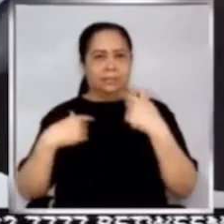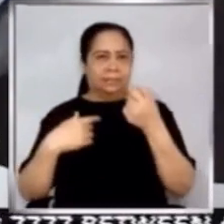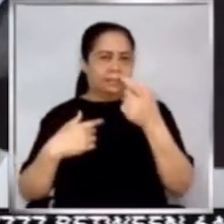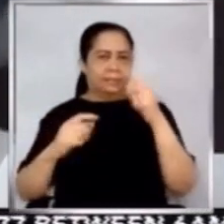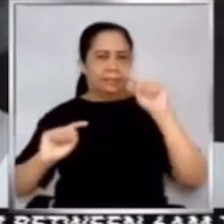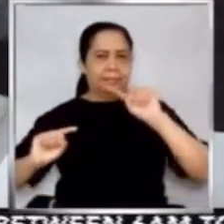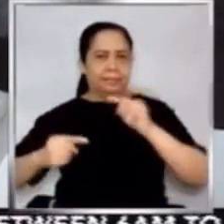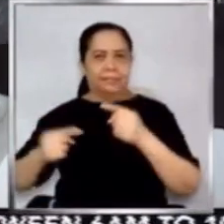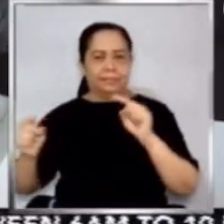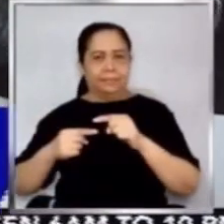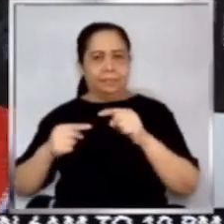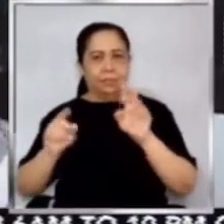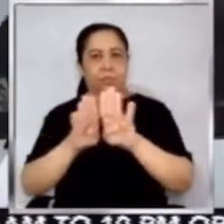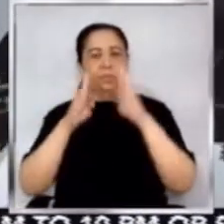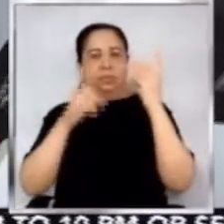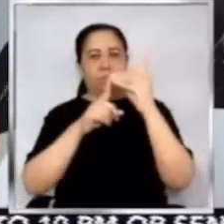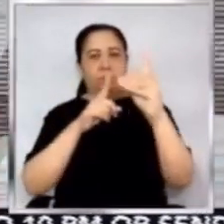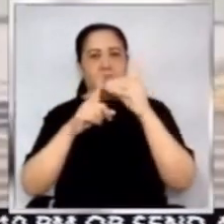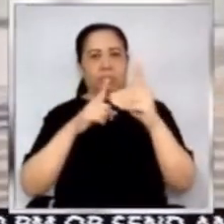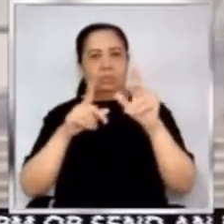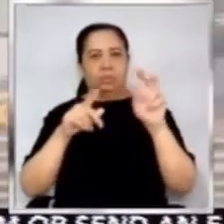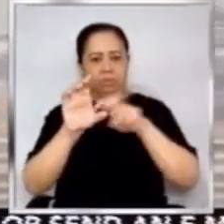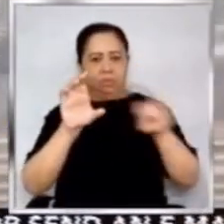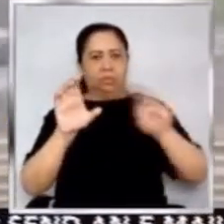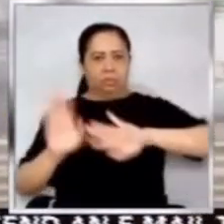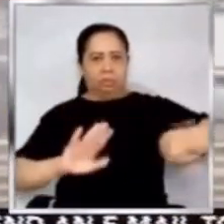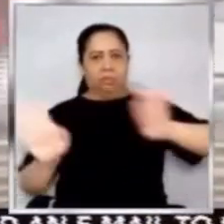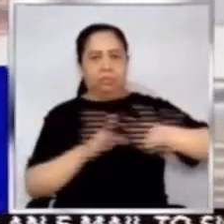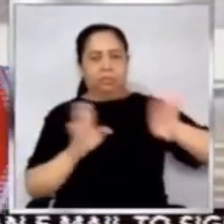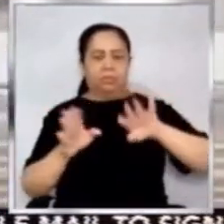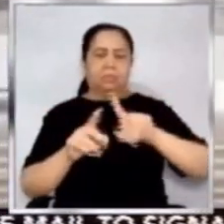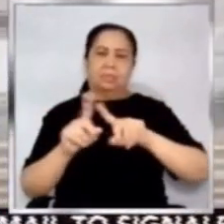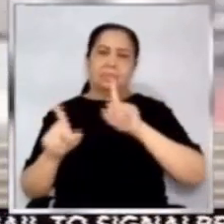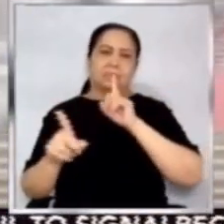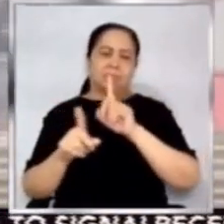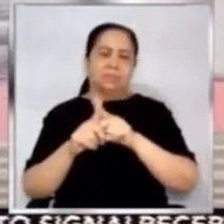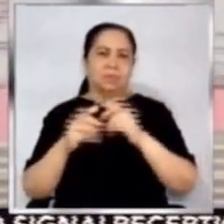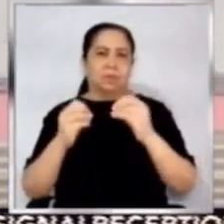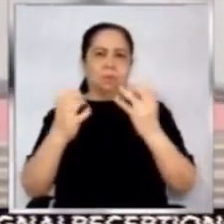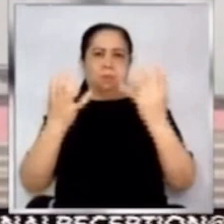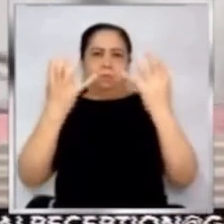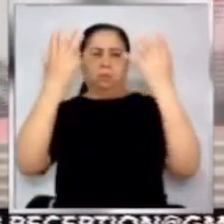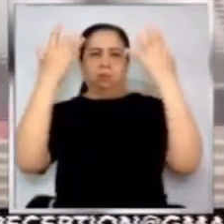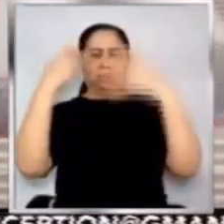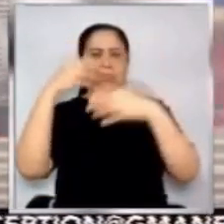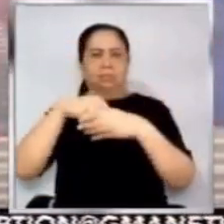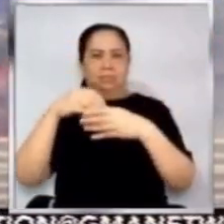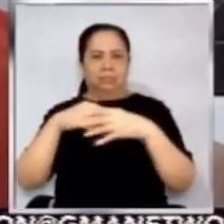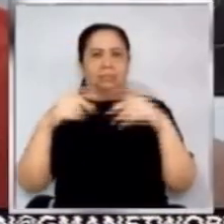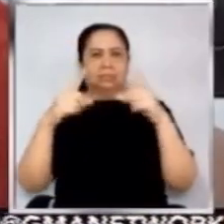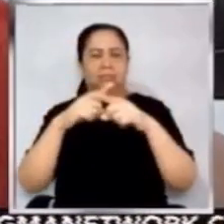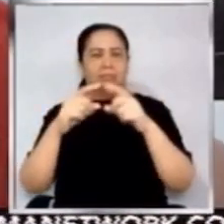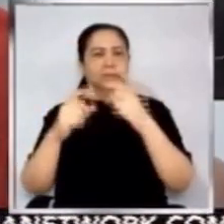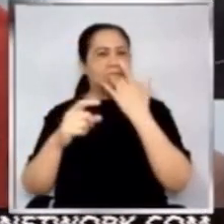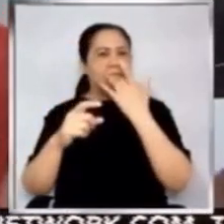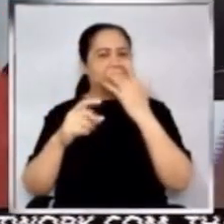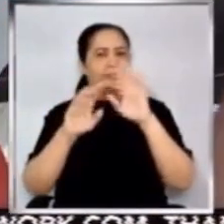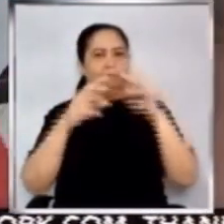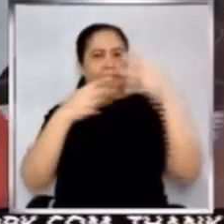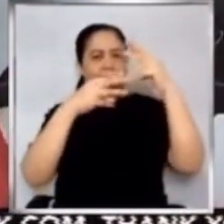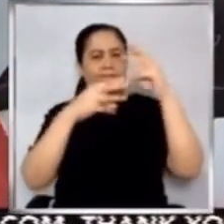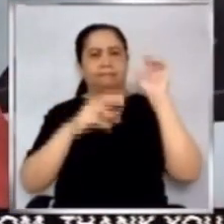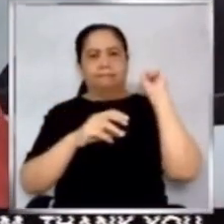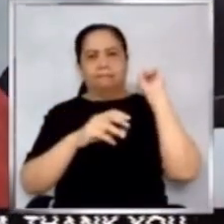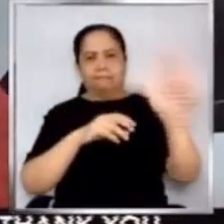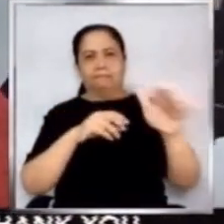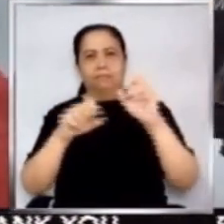pinto, inanong ko yung mga pasahero na makalabas. Kaya lang talagang pumapal na yung usok sa loob. Hanggang sa binasag na lang namin yung mga bintana dito para yung mga nasa dulo